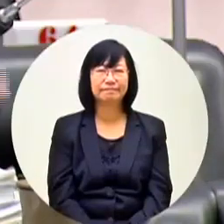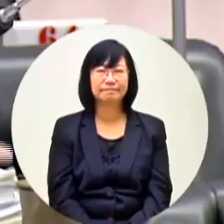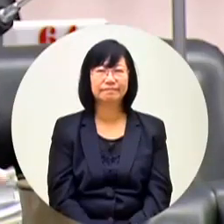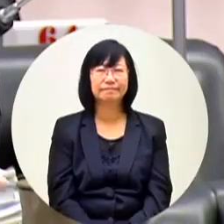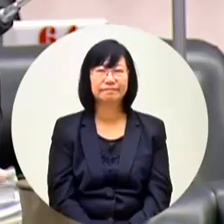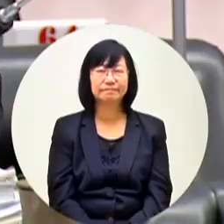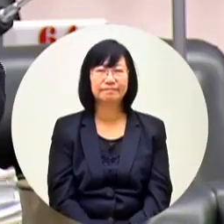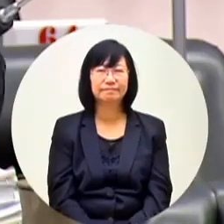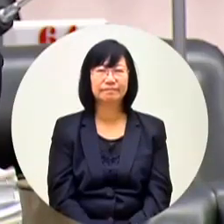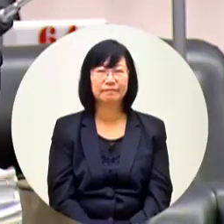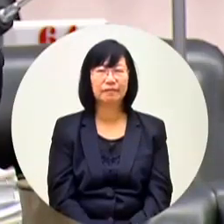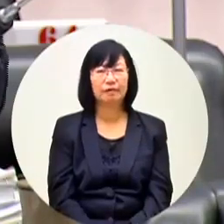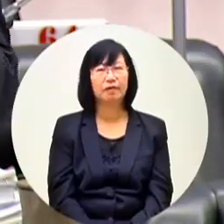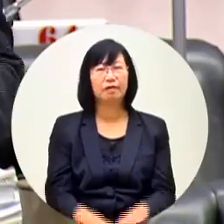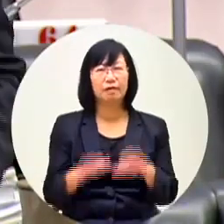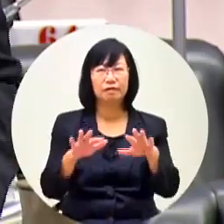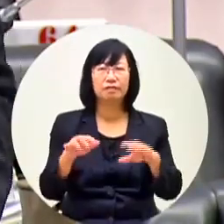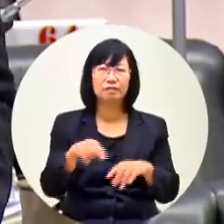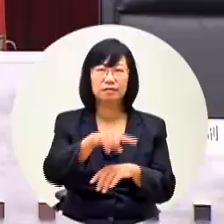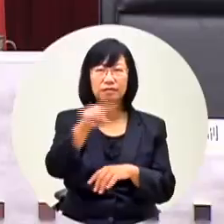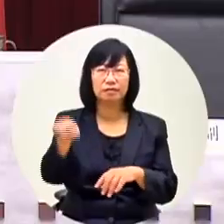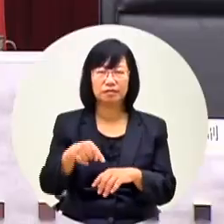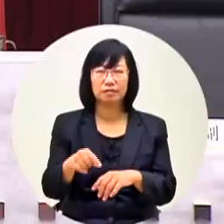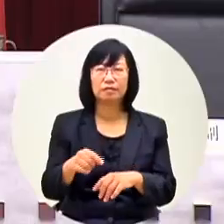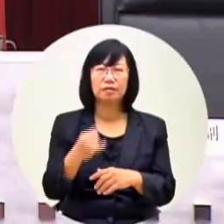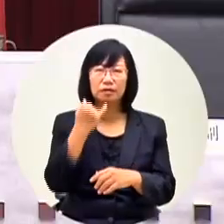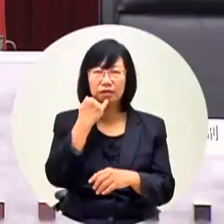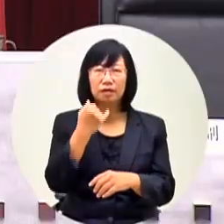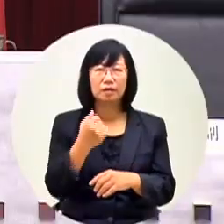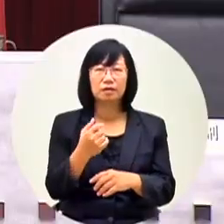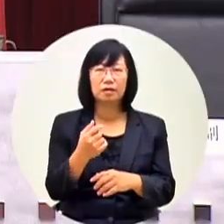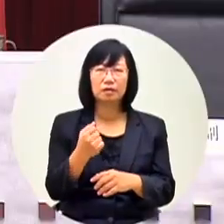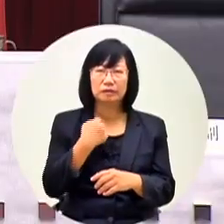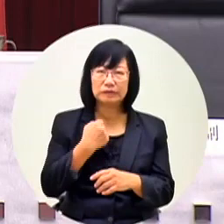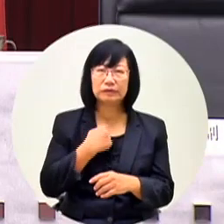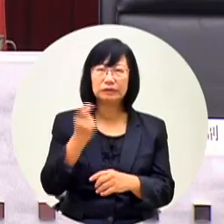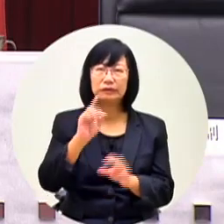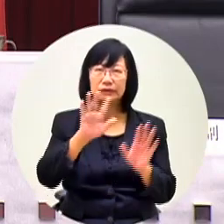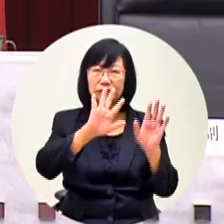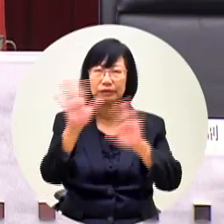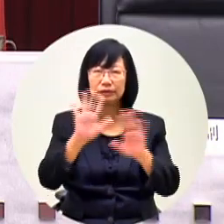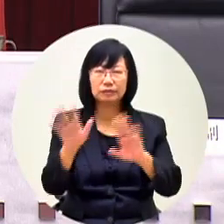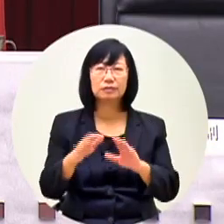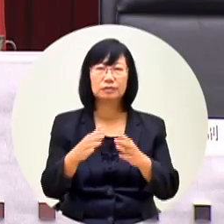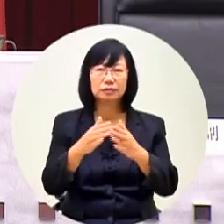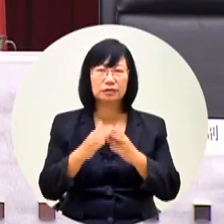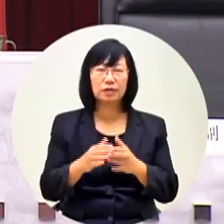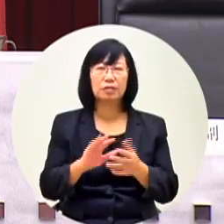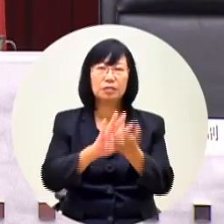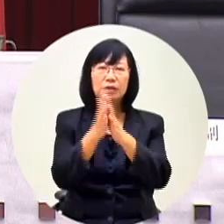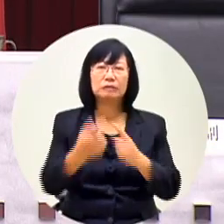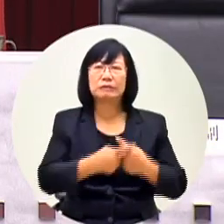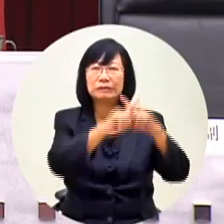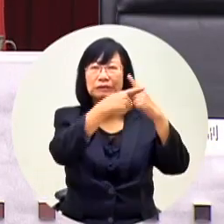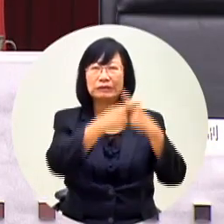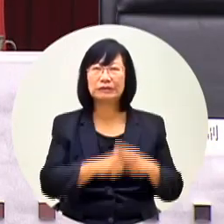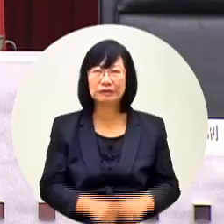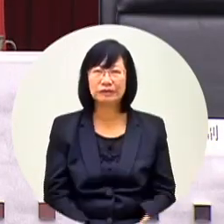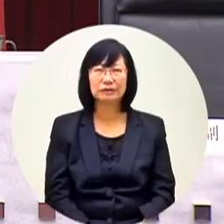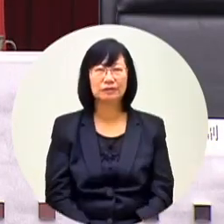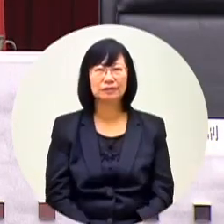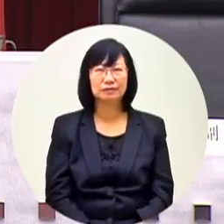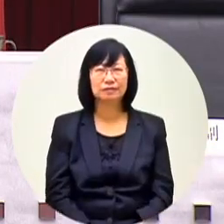好了，那今天大家就搞清楚了，搞清楚状况。为今麦去能开始辩论，不要紧，没关系，就辩